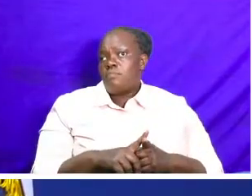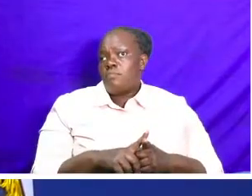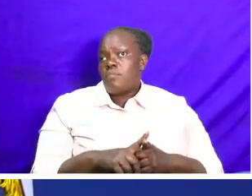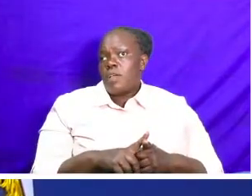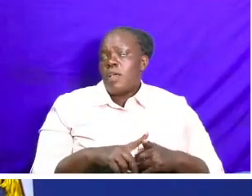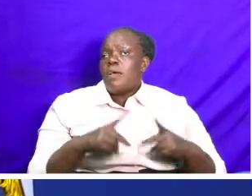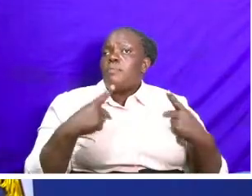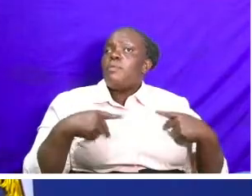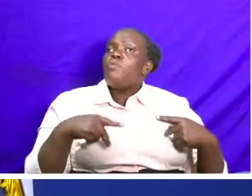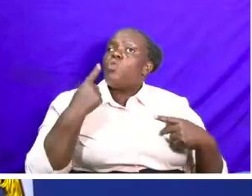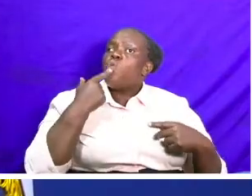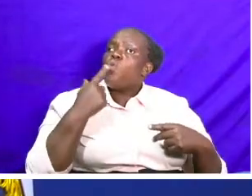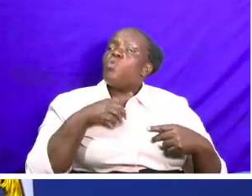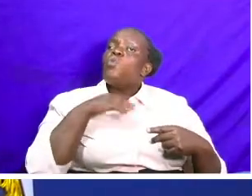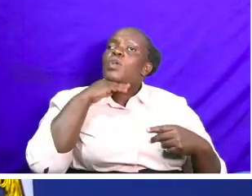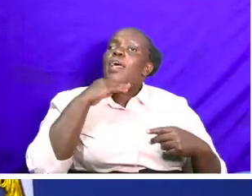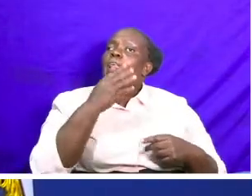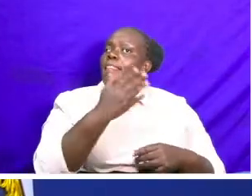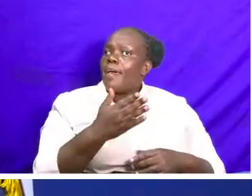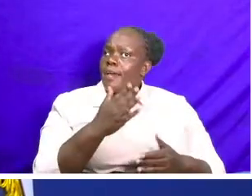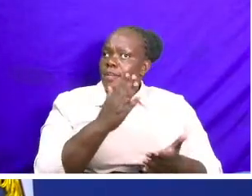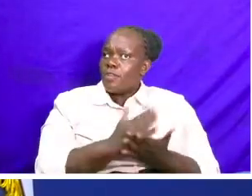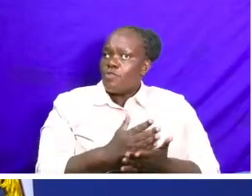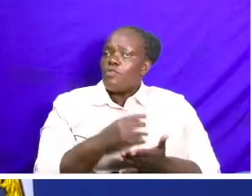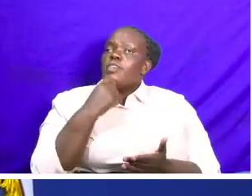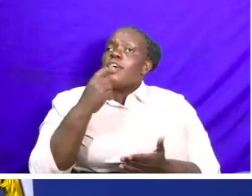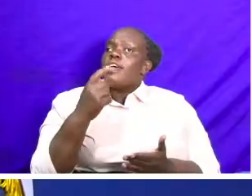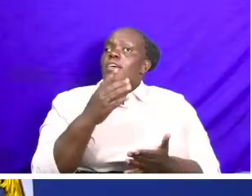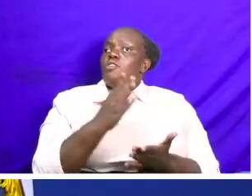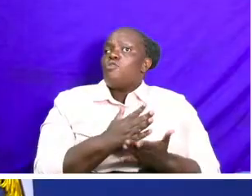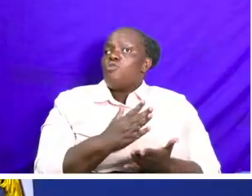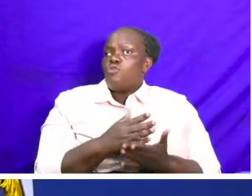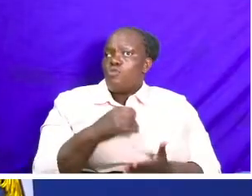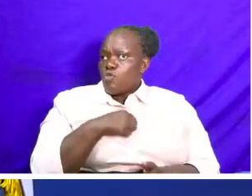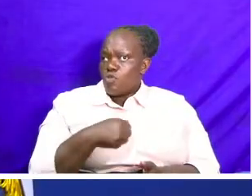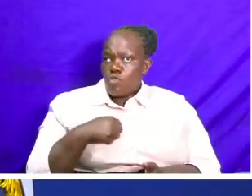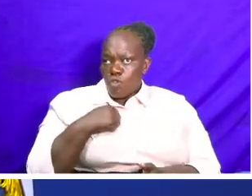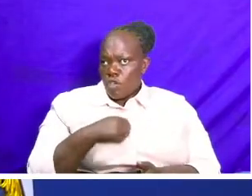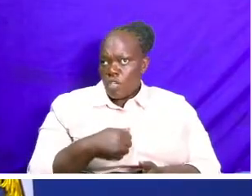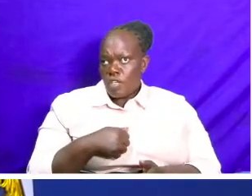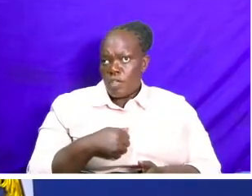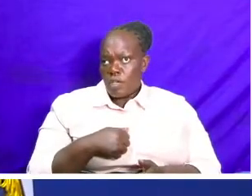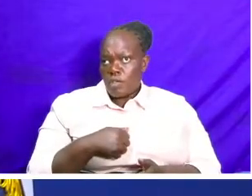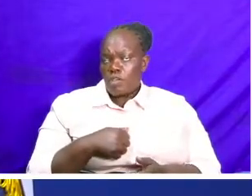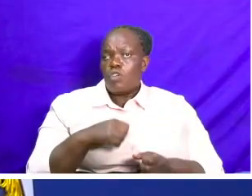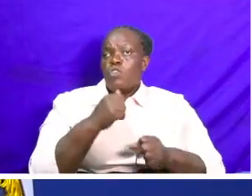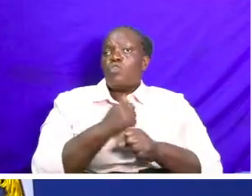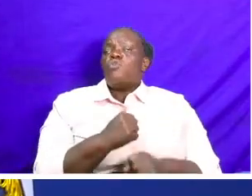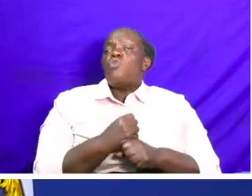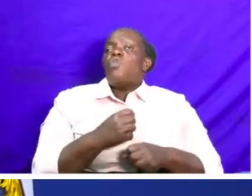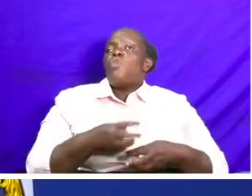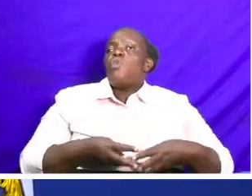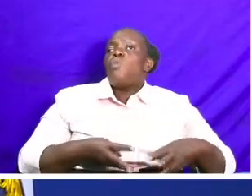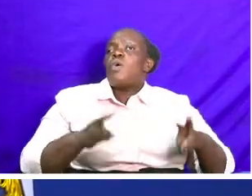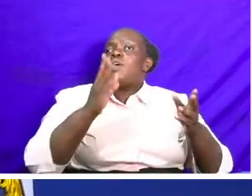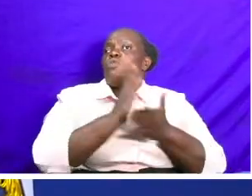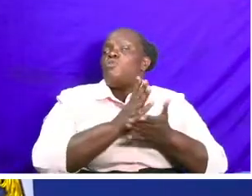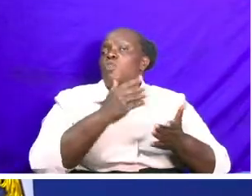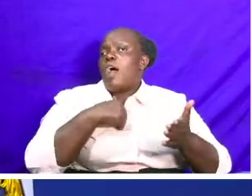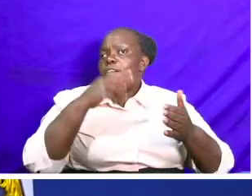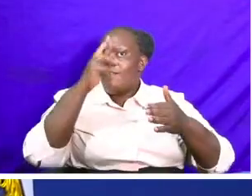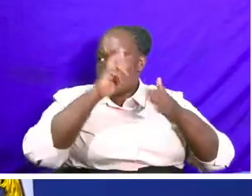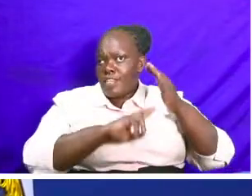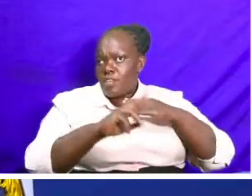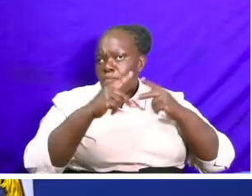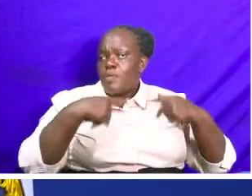ya wale waliotuaga, na tunasema jambo hili kwa simanzi, tufanye kwa njia ambayo pia tunaheshimu wale